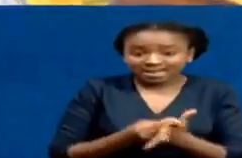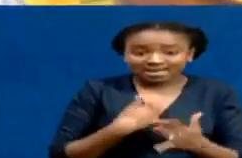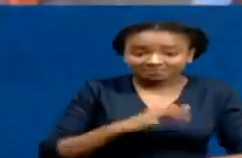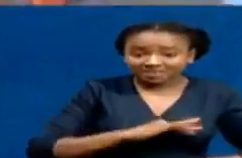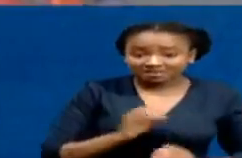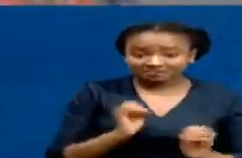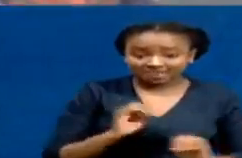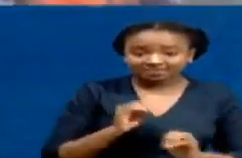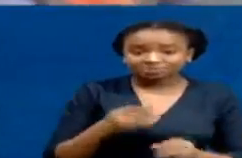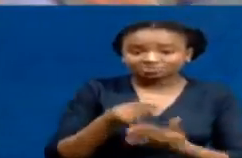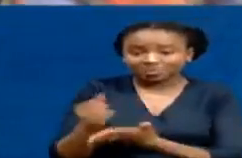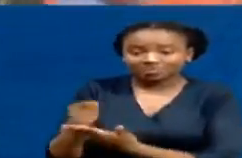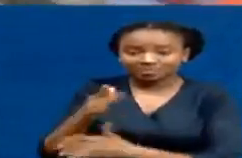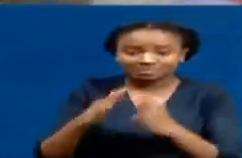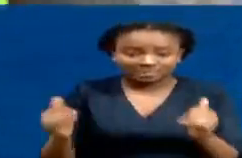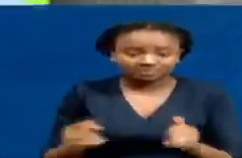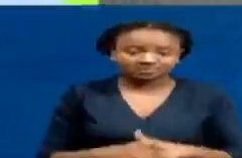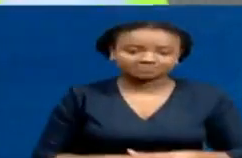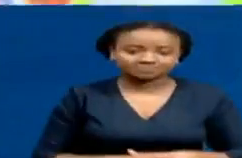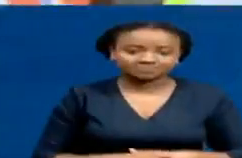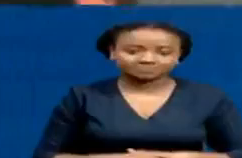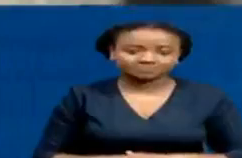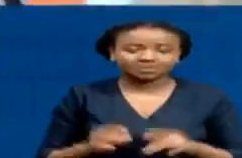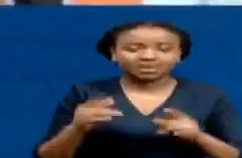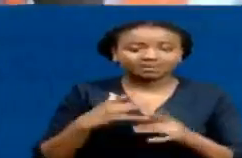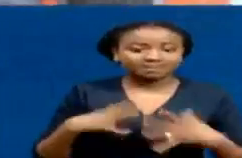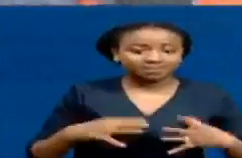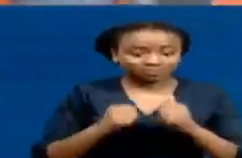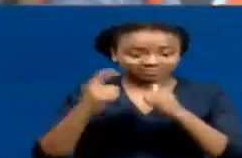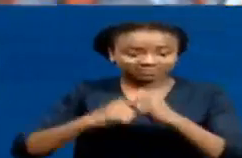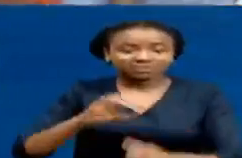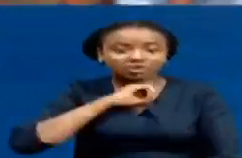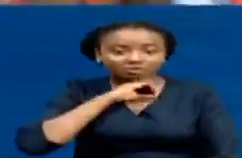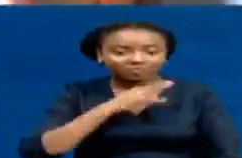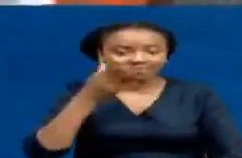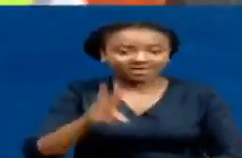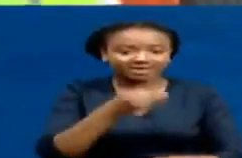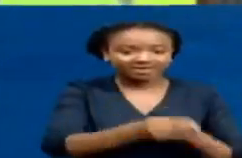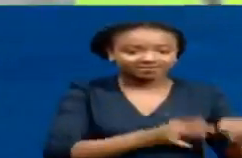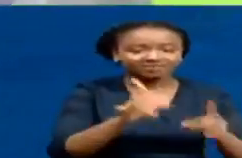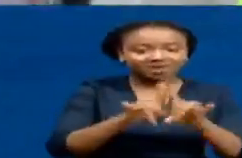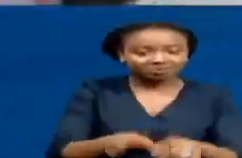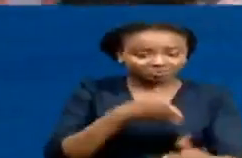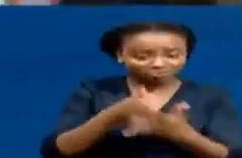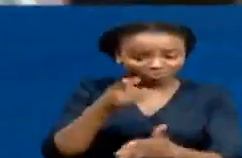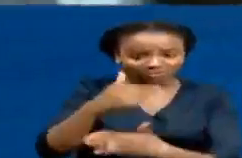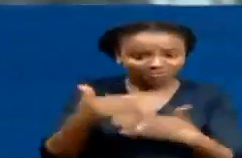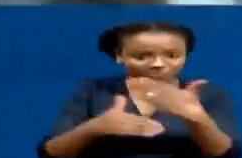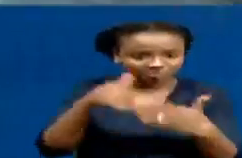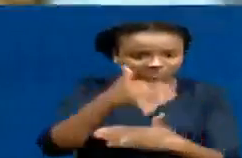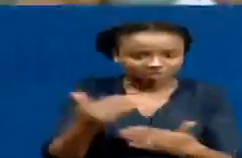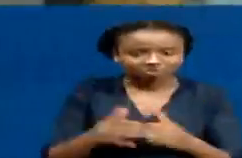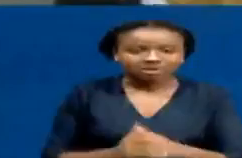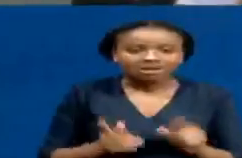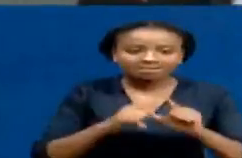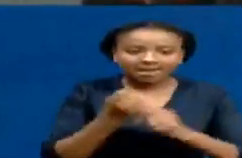required, but can they? Kupitia lalama 16 zilizowasilishwa na wanaopinga mradi huu, ikiwemo ulipaji wa fidia, sokomoko la utoaji